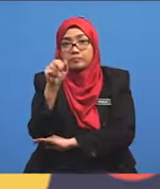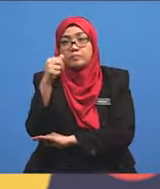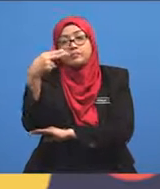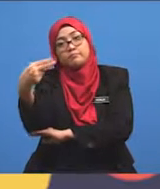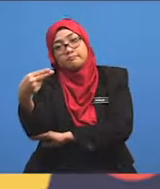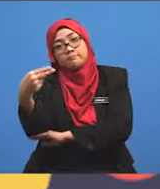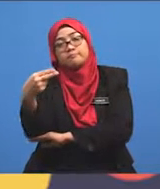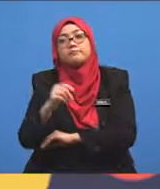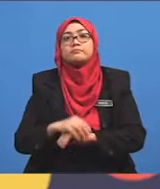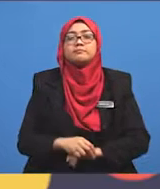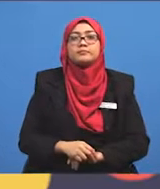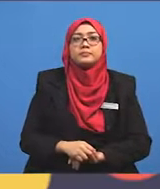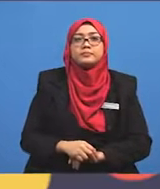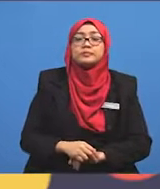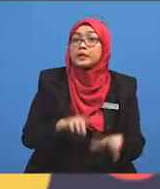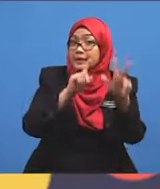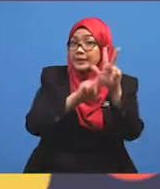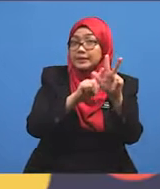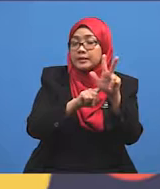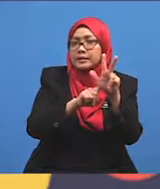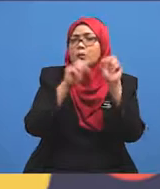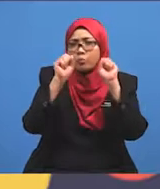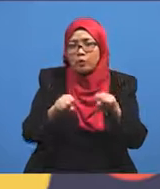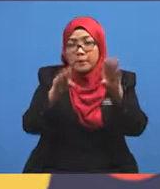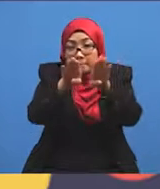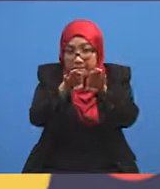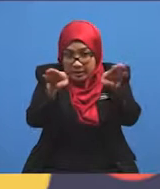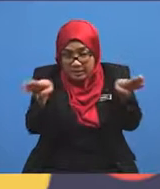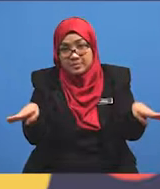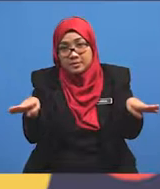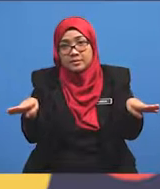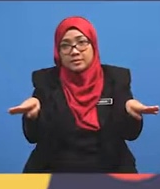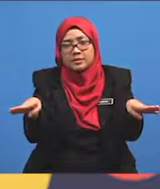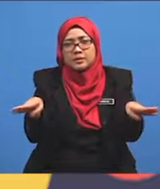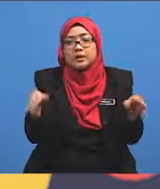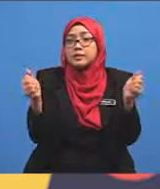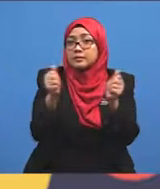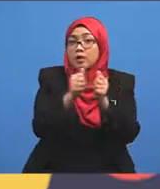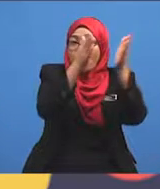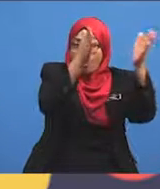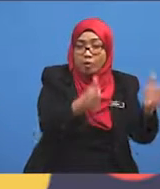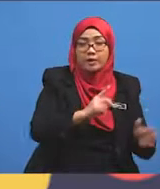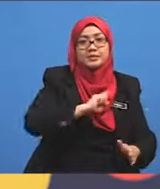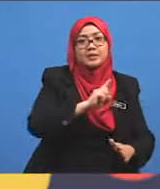memandangnya. Yang ketiga, membezakan kepribadian seorang Islam dengan bukan Islam.